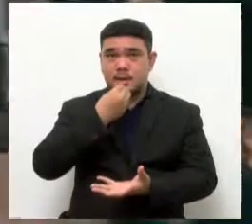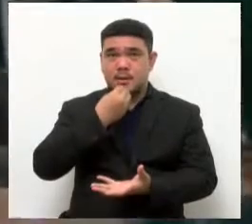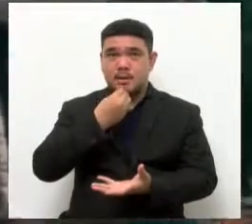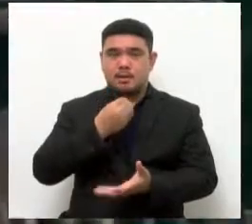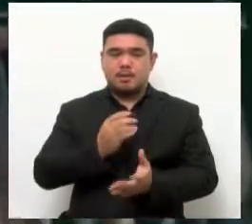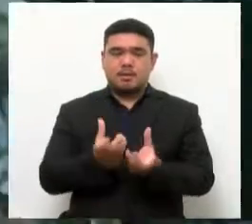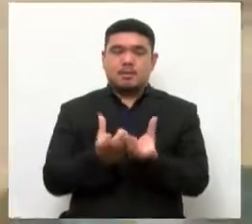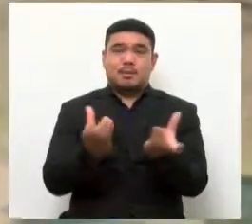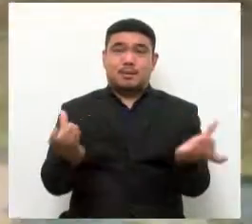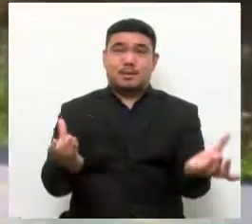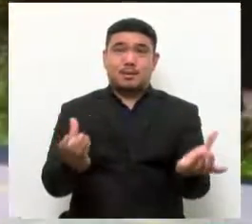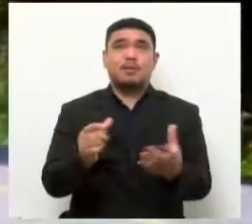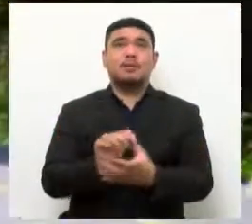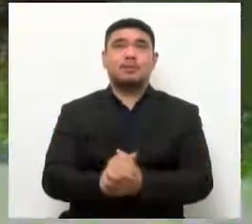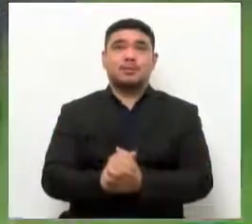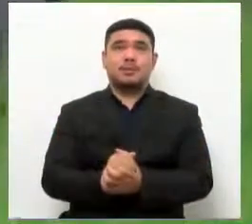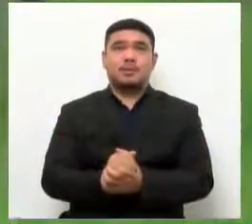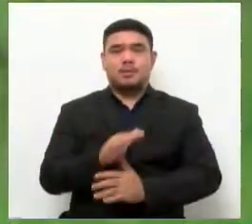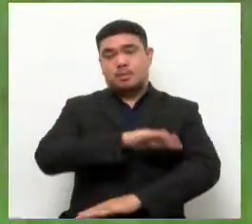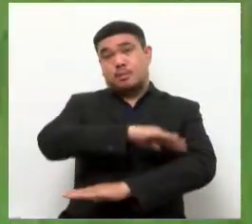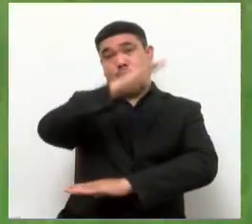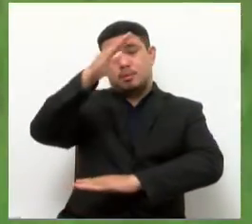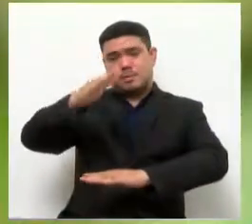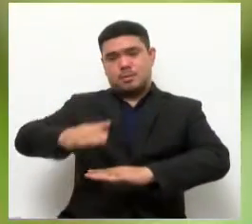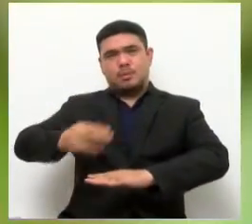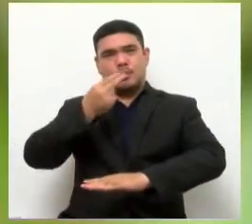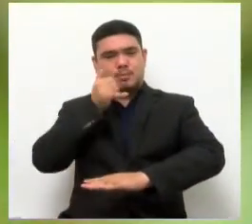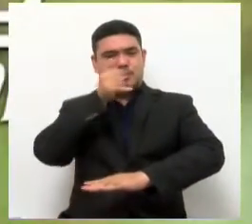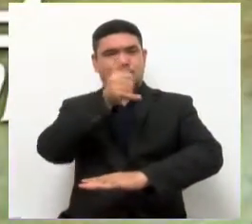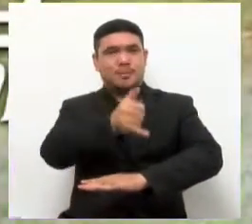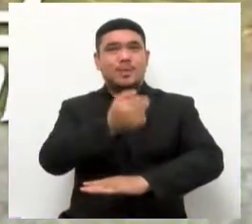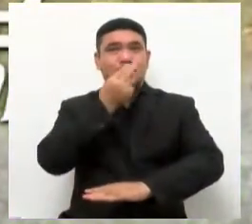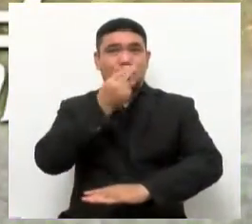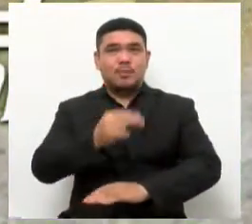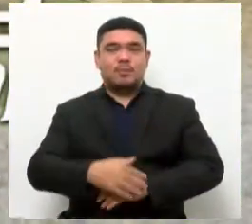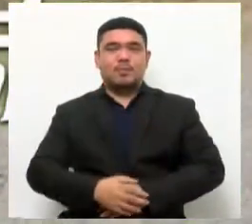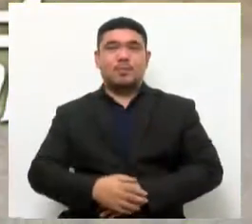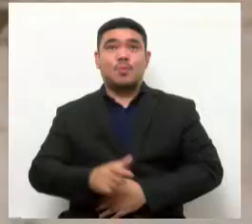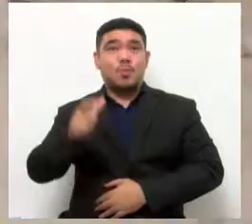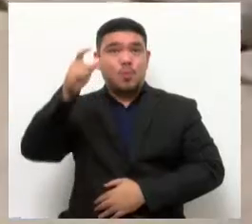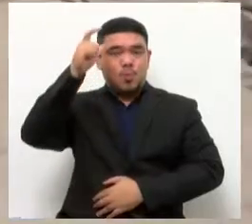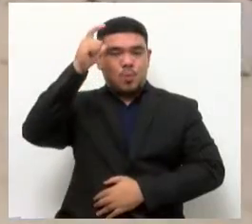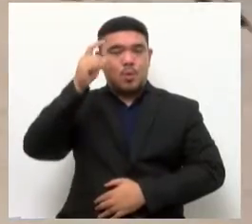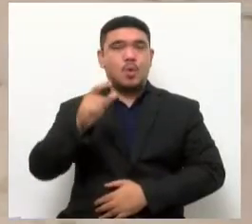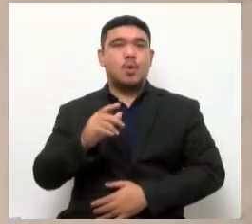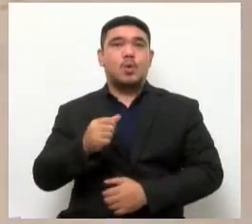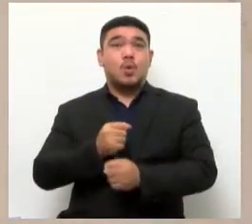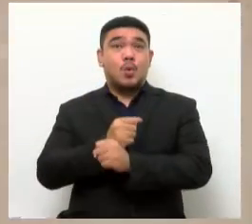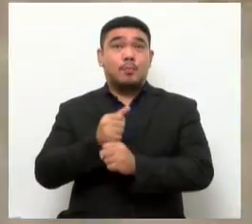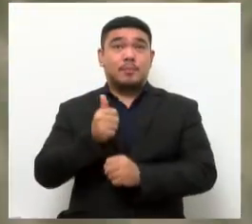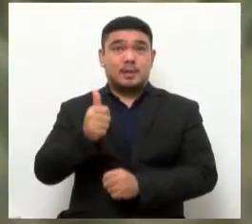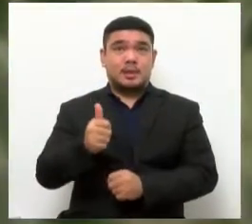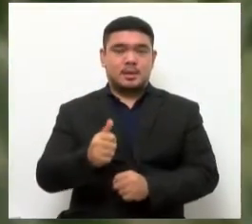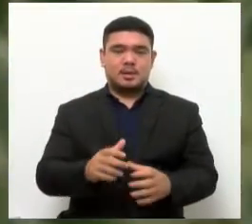นธรรมะวะภูแก้วเขาใหญ่ชวนชมหัวนมพันดีหินอ่อนหลาก